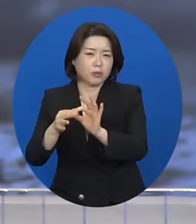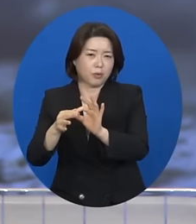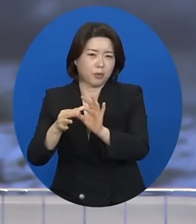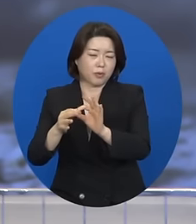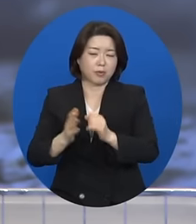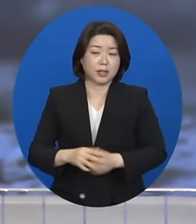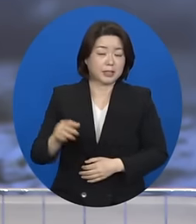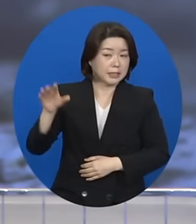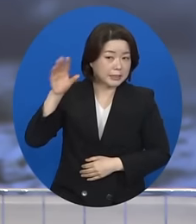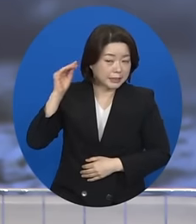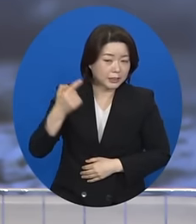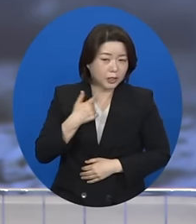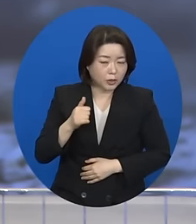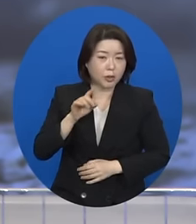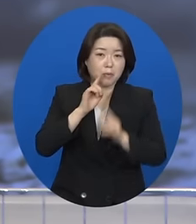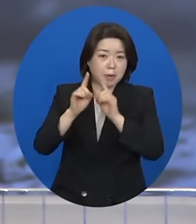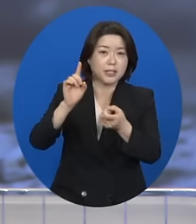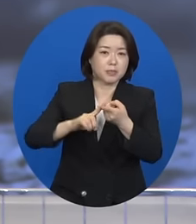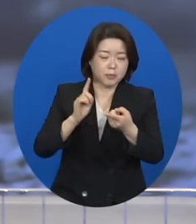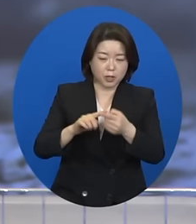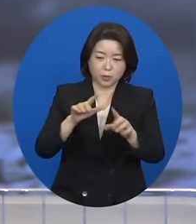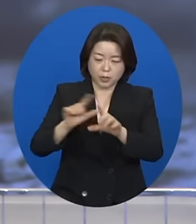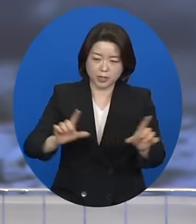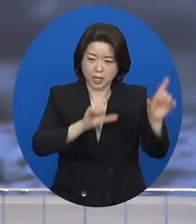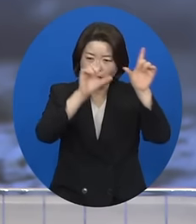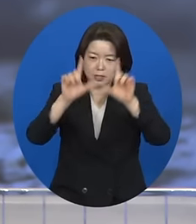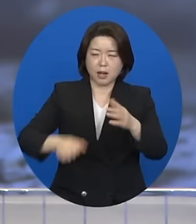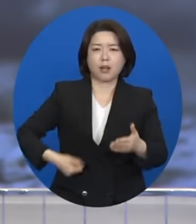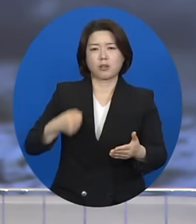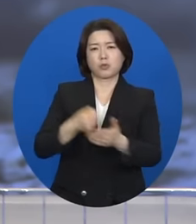을 말씀대로 일상을 살아를